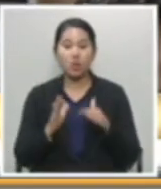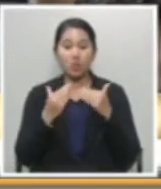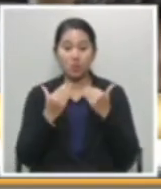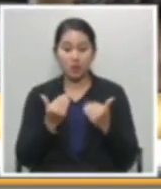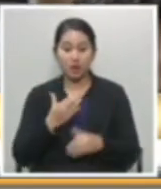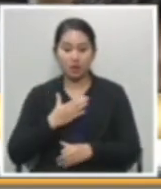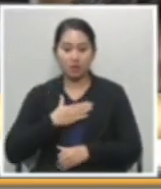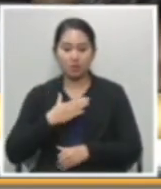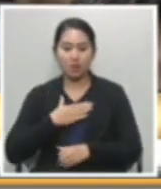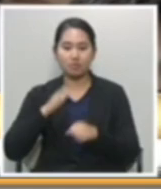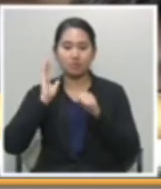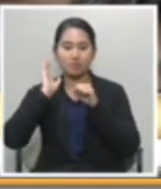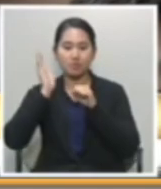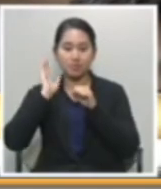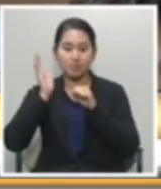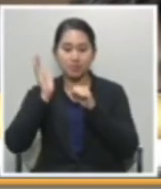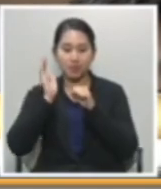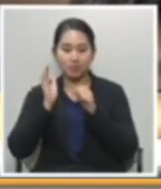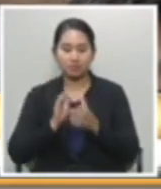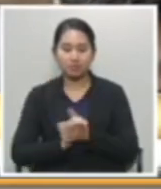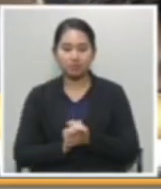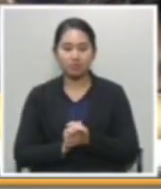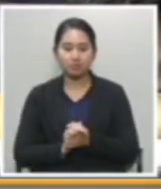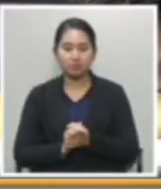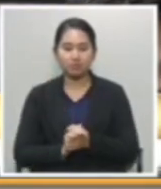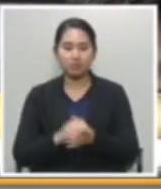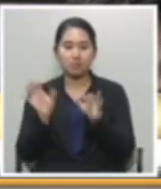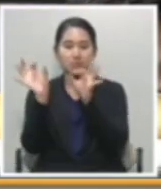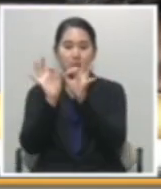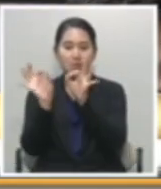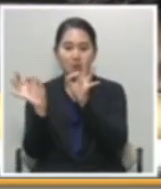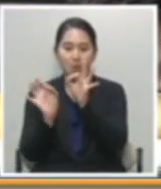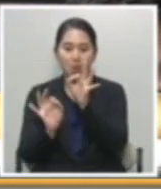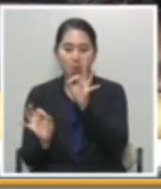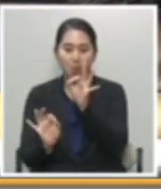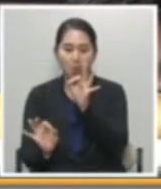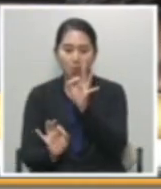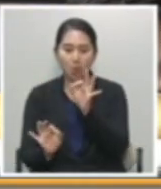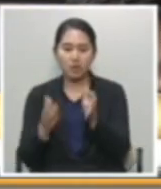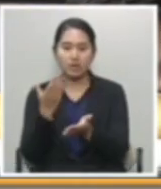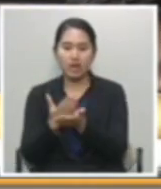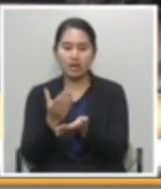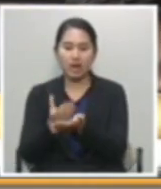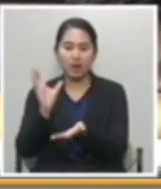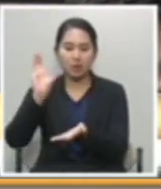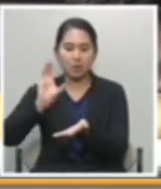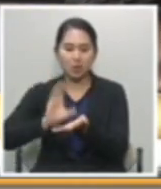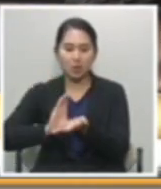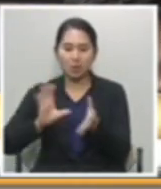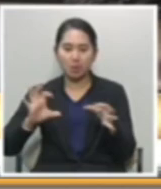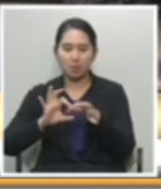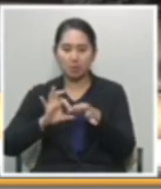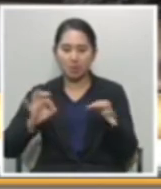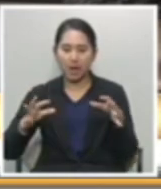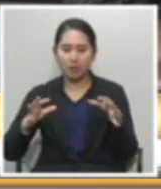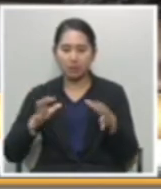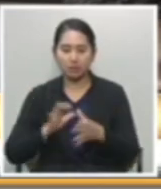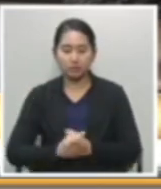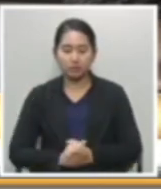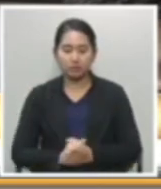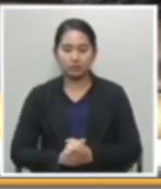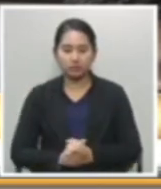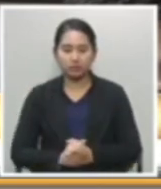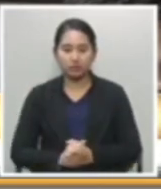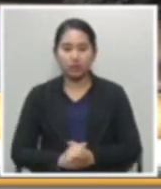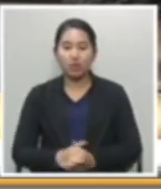ะครับองค์จะไม่เข้าเนื้อหาสาระของงบประมาณเท่าไหร่หรอกครับนะเพราะ